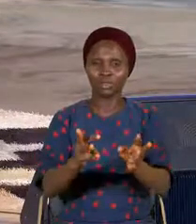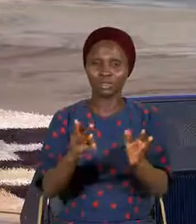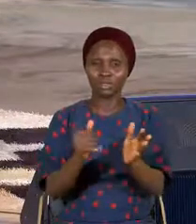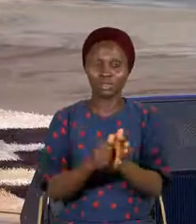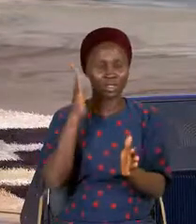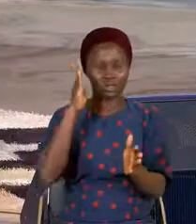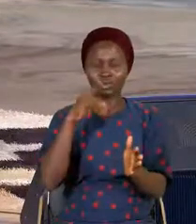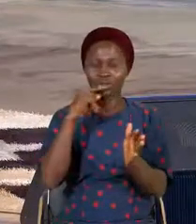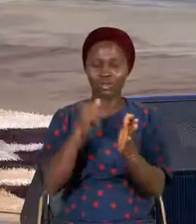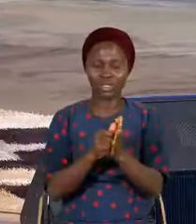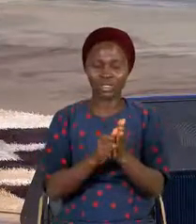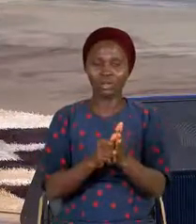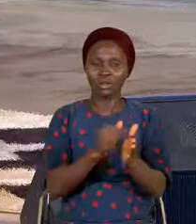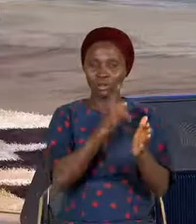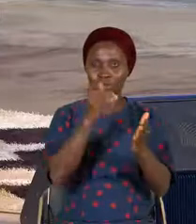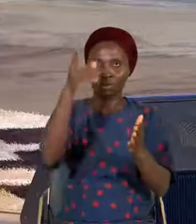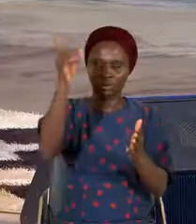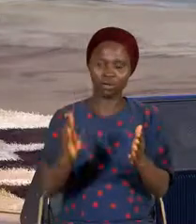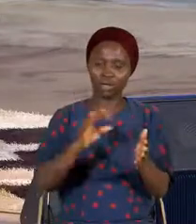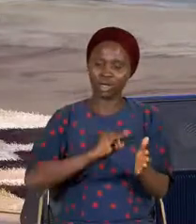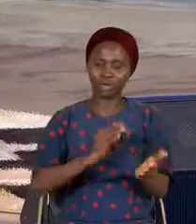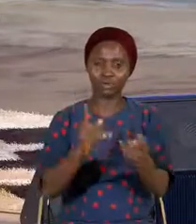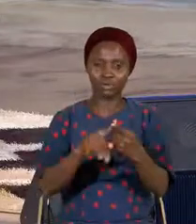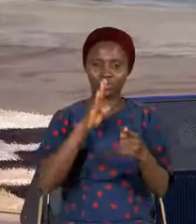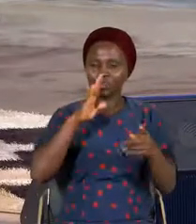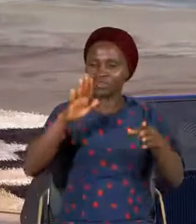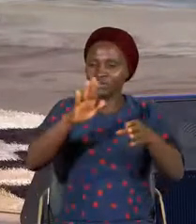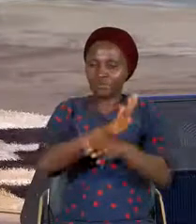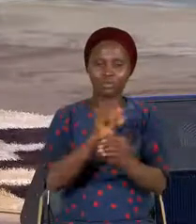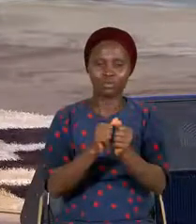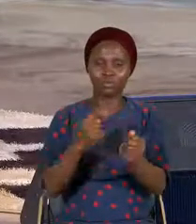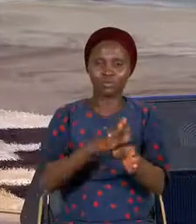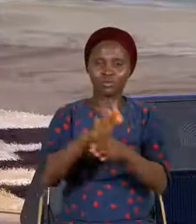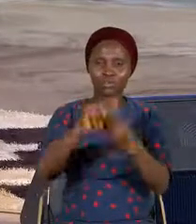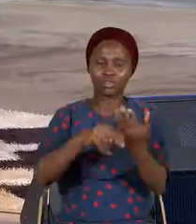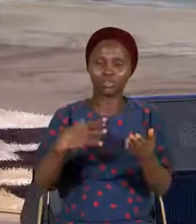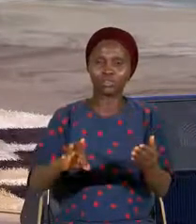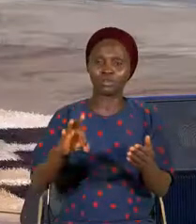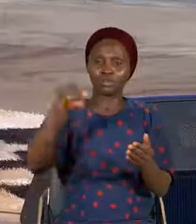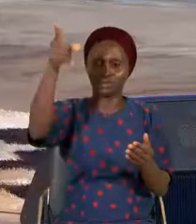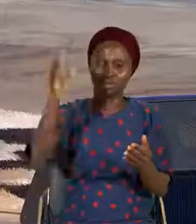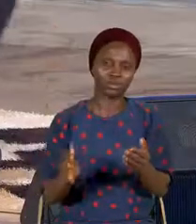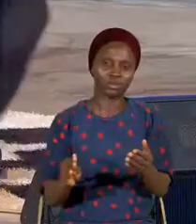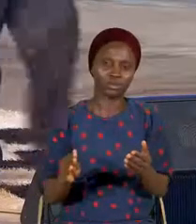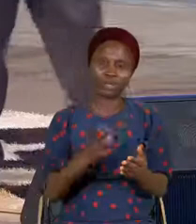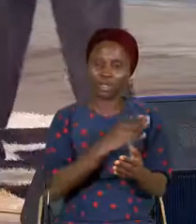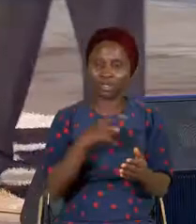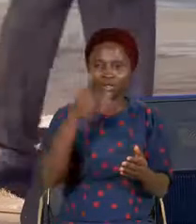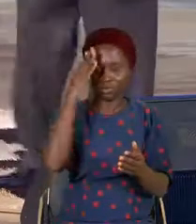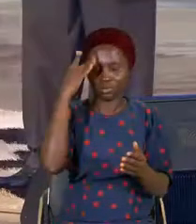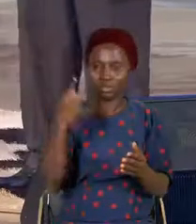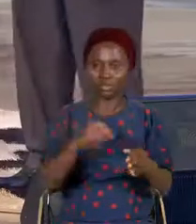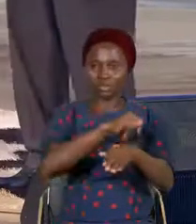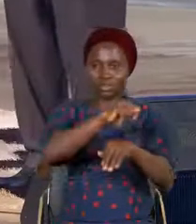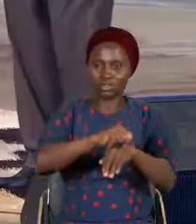de telle manière à dire: Seigneur, je veux être rempli jusqu'à toute la plénitude de Dieu. Bien sûr, vous voyez la